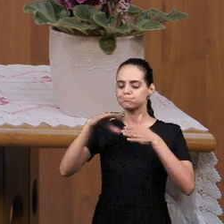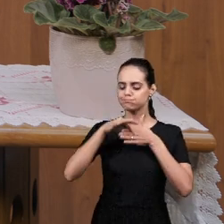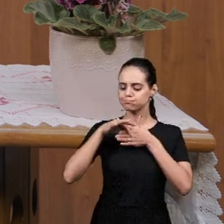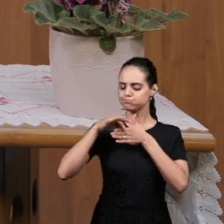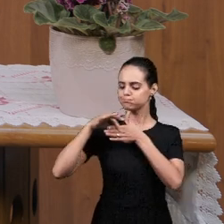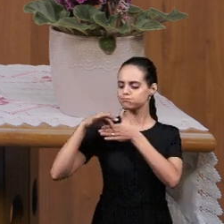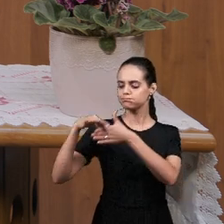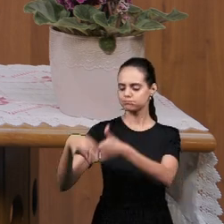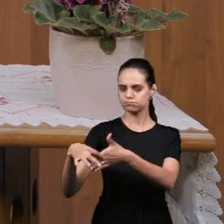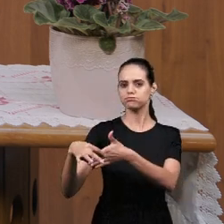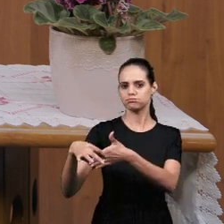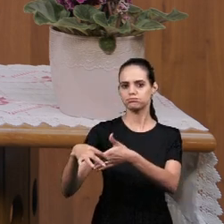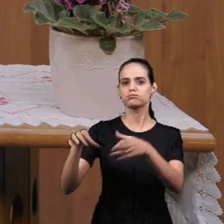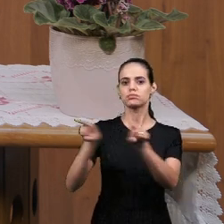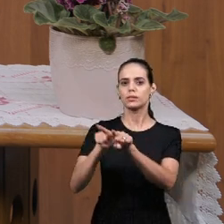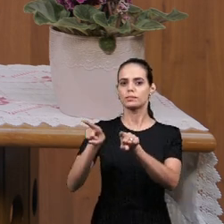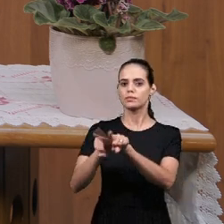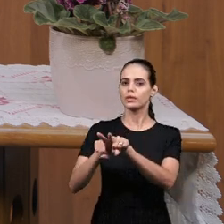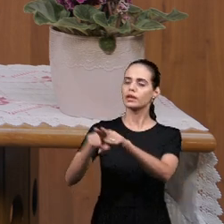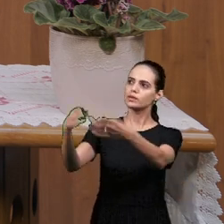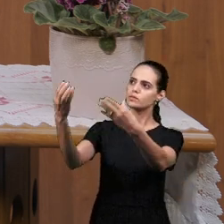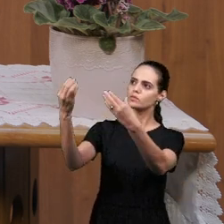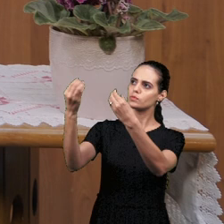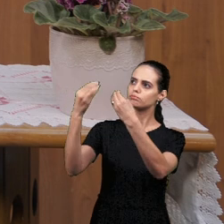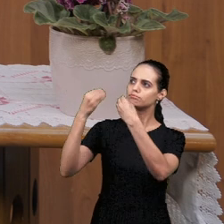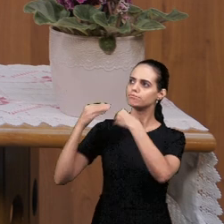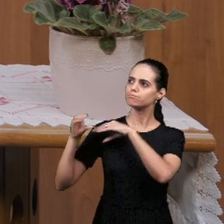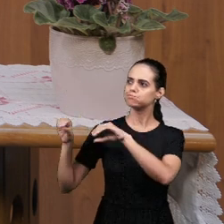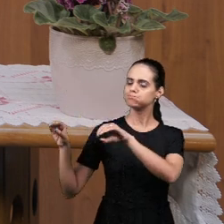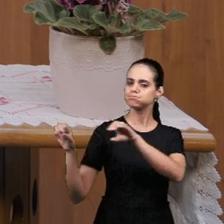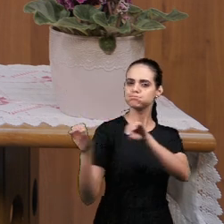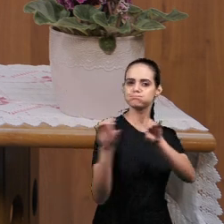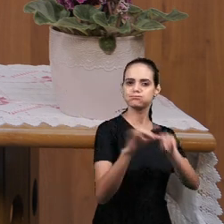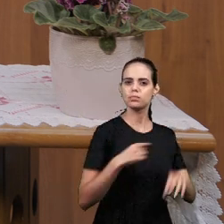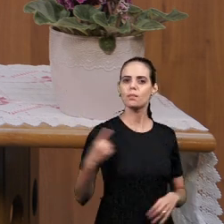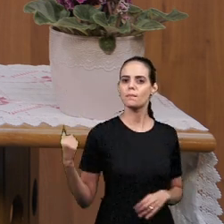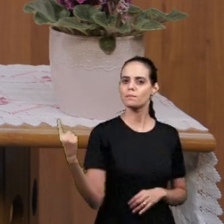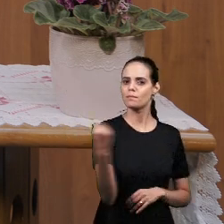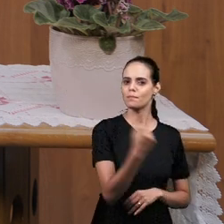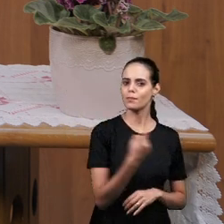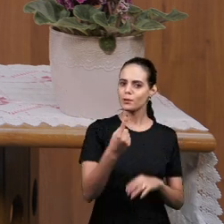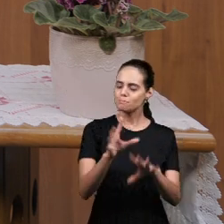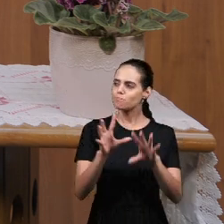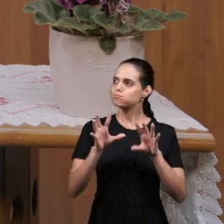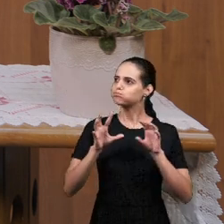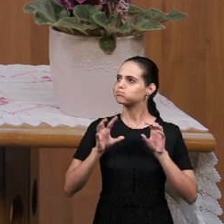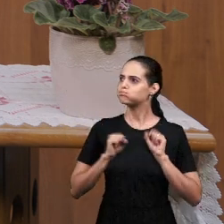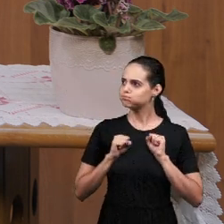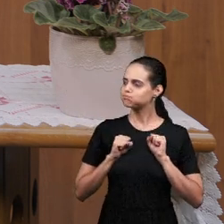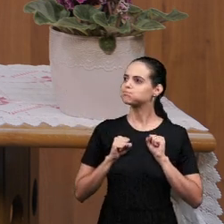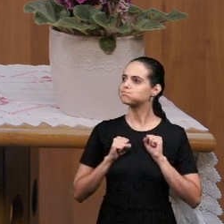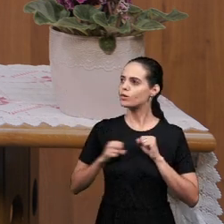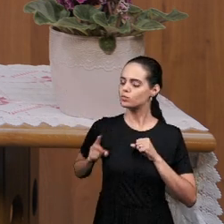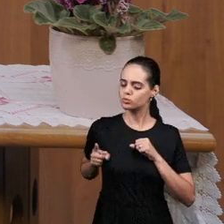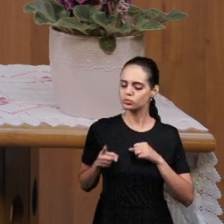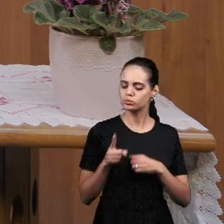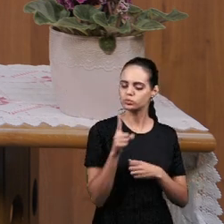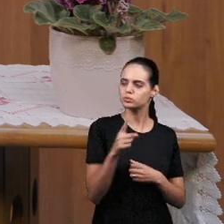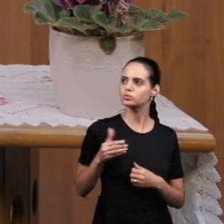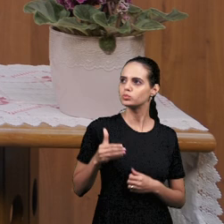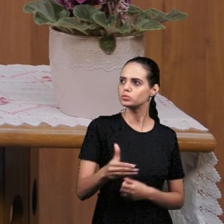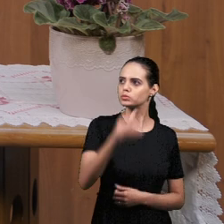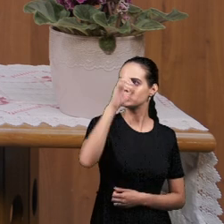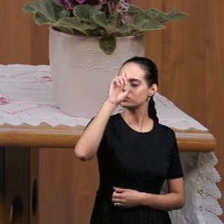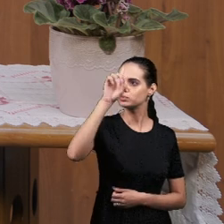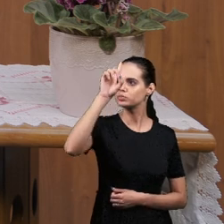la manière comme nous avons pu appliquer dans notre vie tous les jours ton orientation. Il ne nous manque pas la